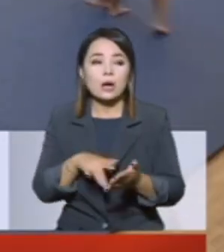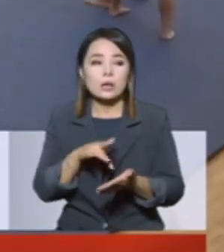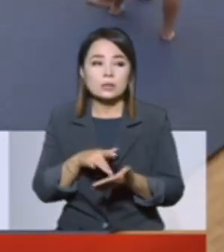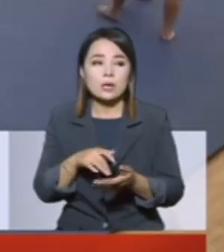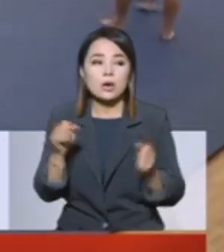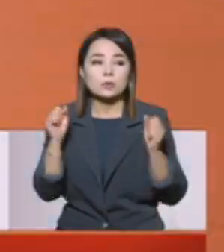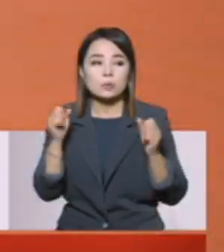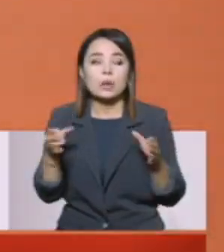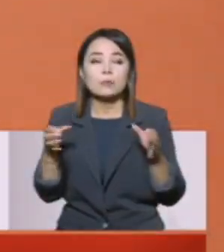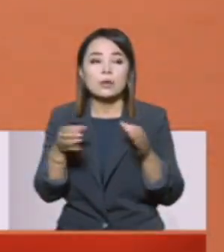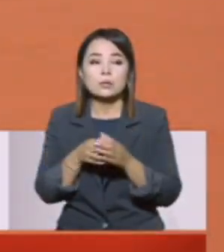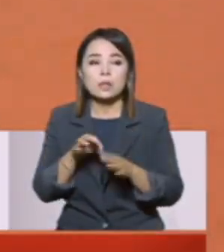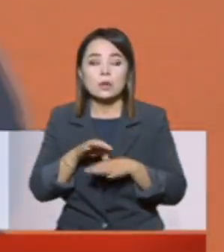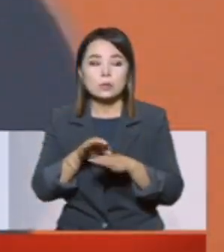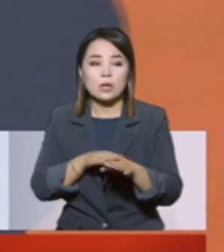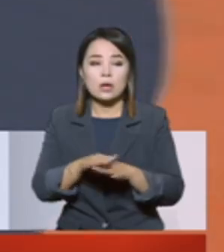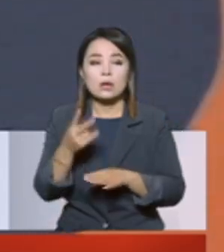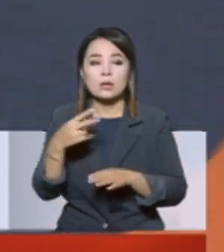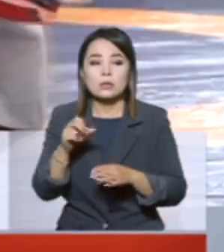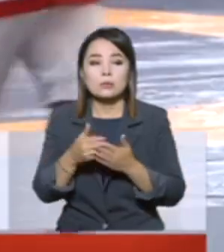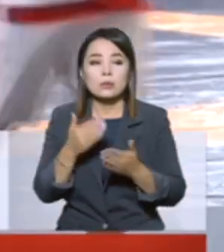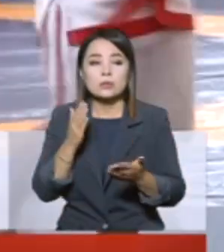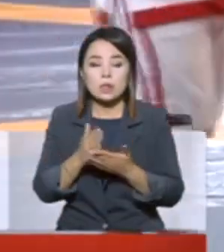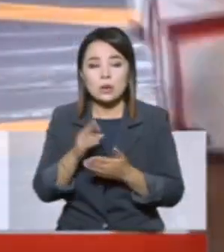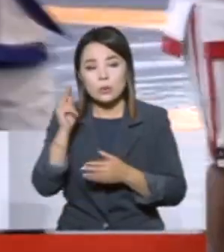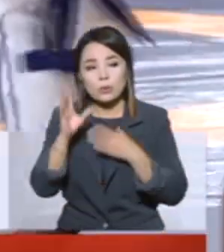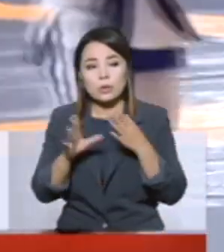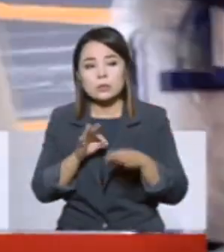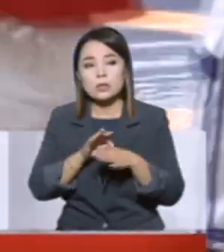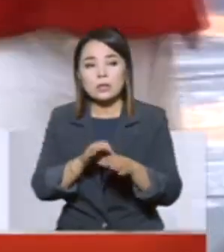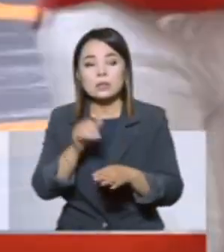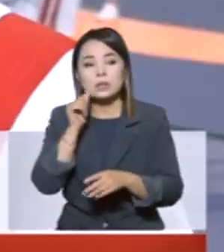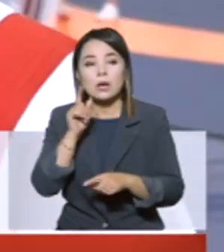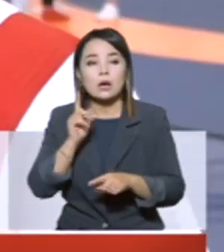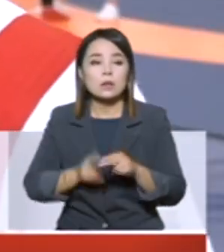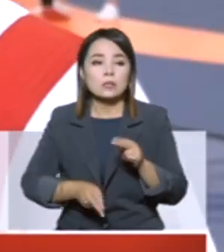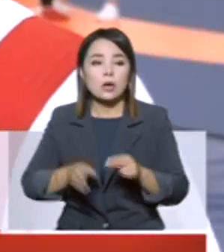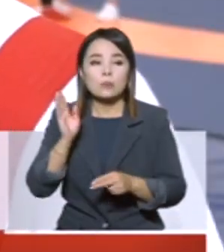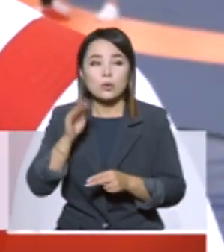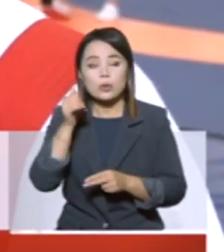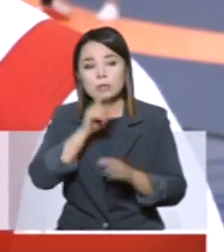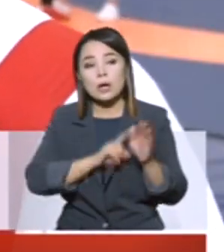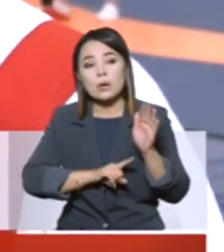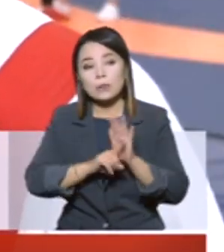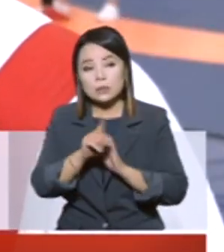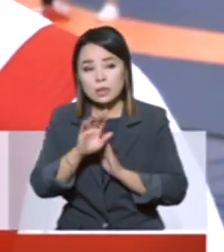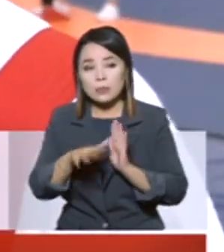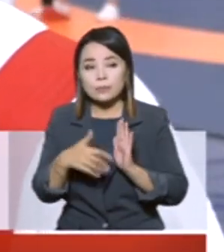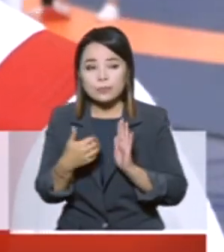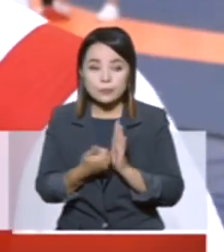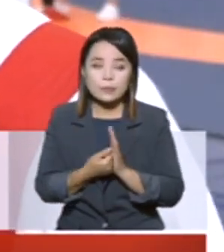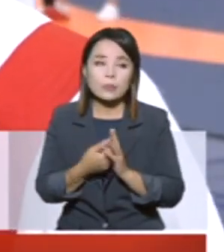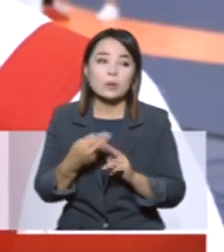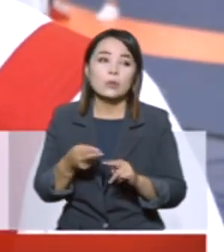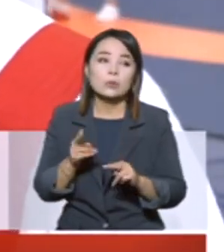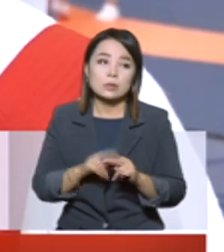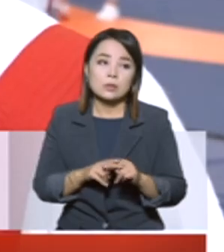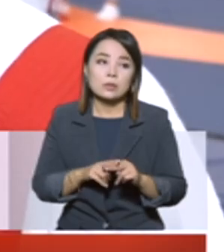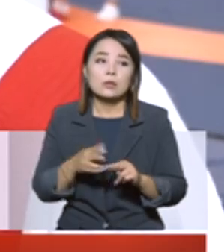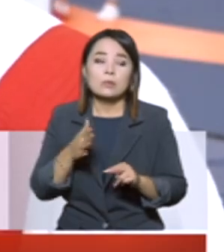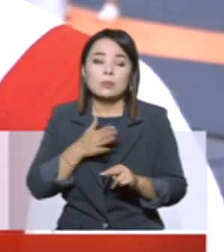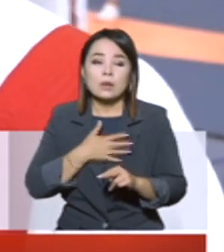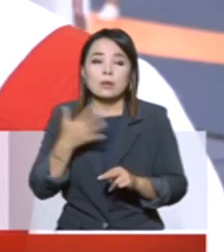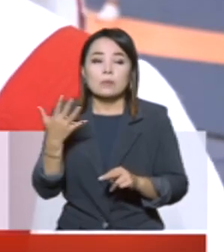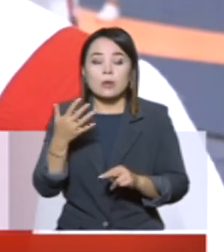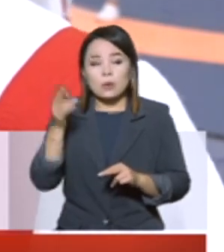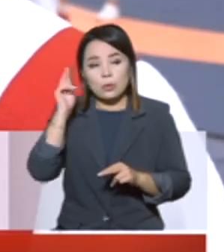спорт базасында өтіп жатыр. Екі апта бұрын басталған оқу жаттығу жиыны ертең аяқталады. Жалпы жыл басынан бері осы бір біздің